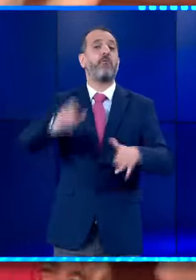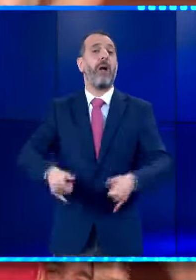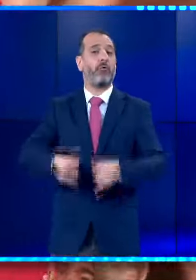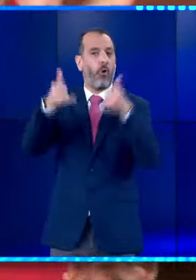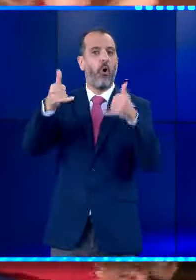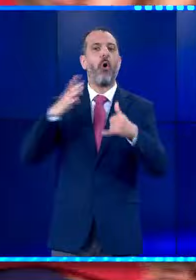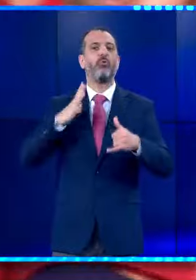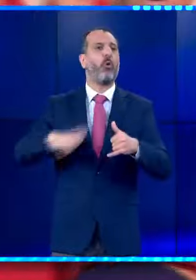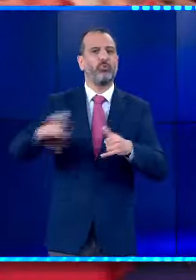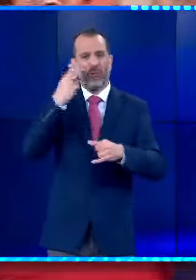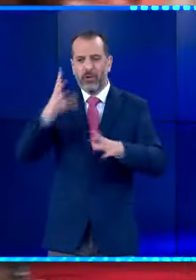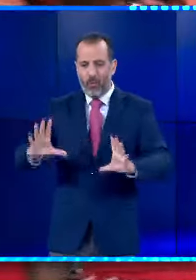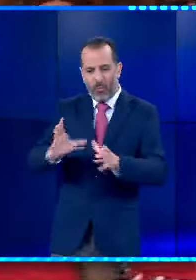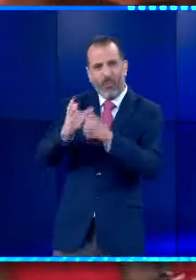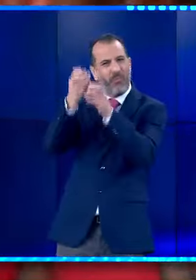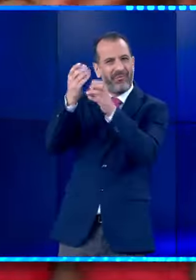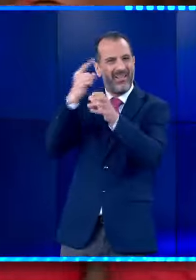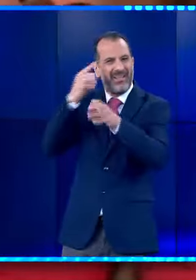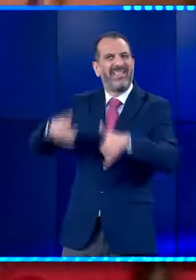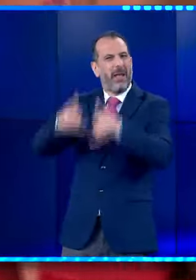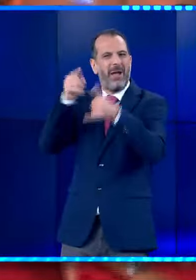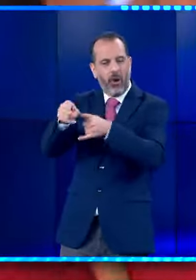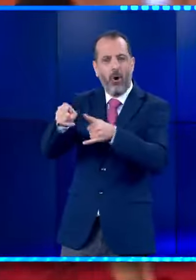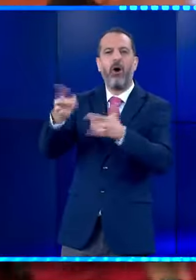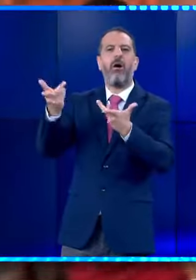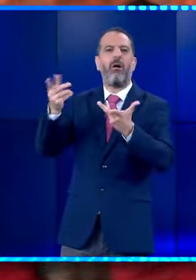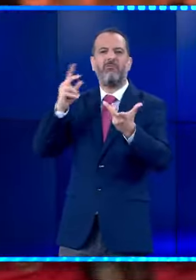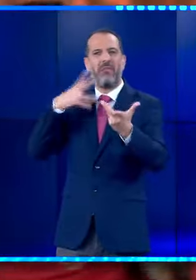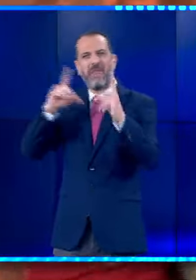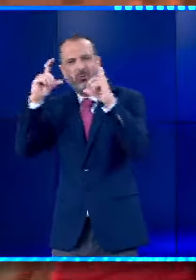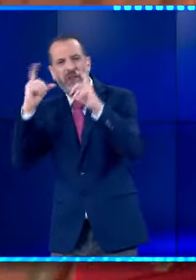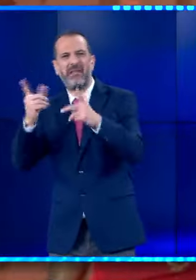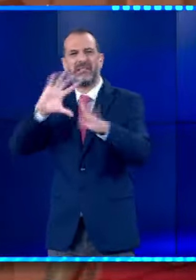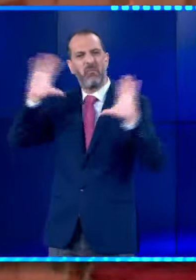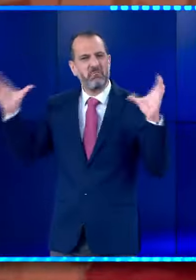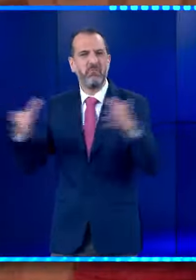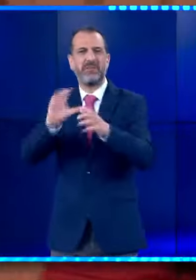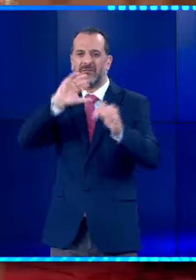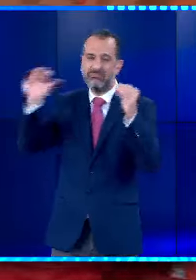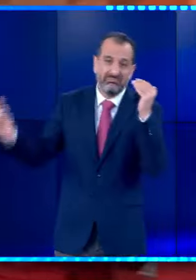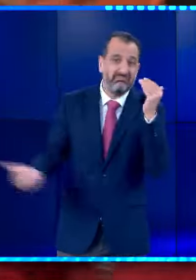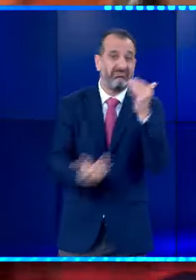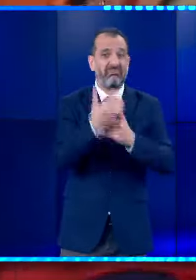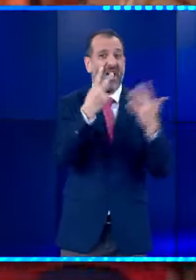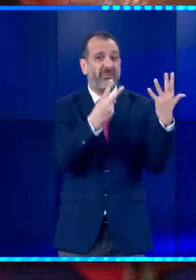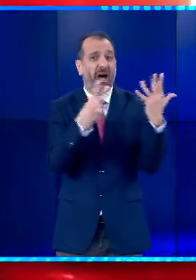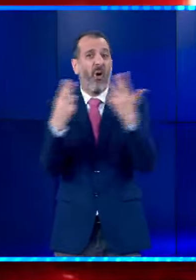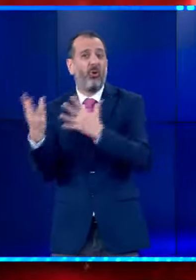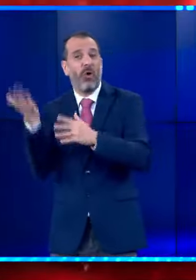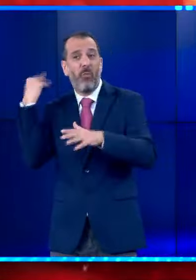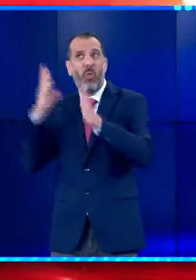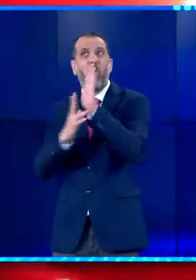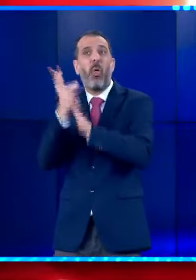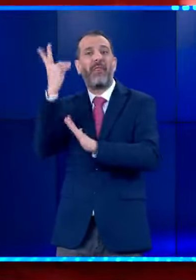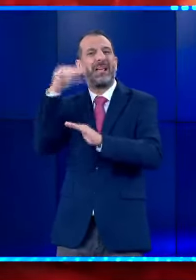να βγάλει φωτογραφίες μαζί του και ένα ξέφρενο πάρτι το οποίο κράτησε χωρίς υπερβολή μέχρι τις 7 με 8 το πρωί από τις 12 το